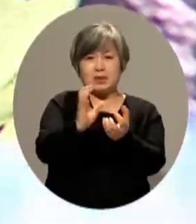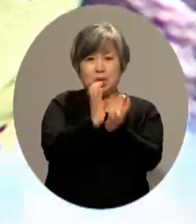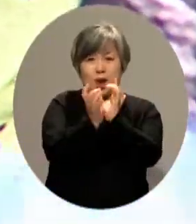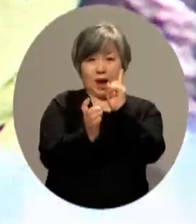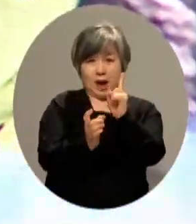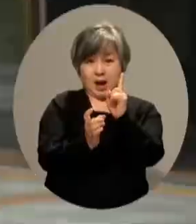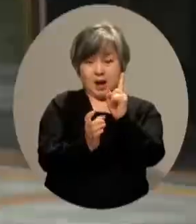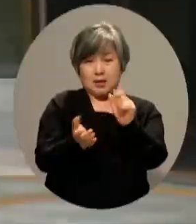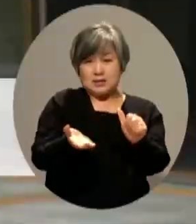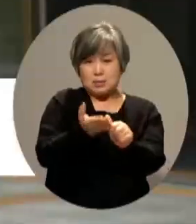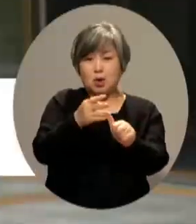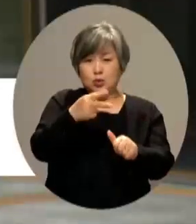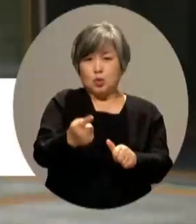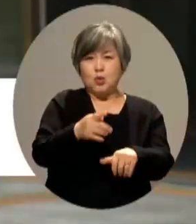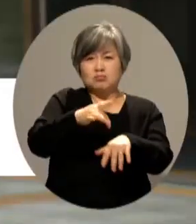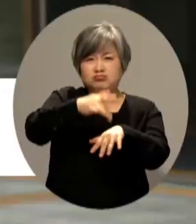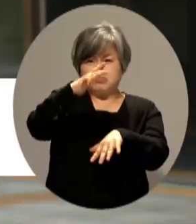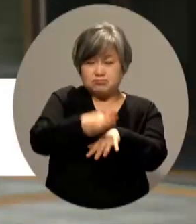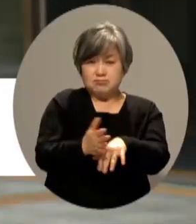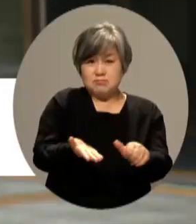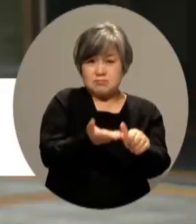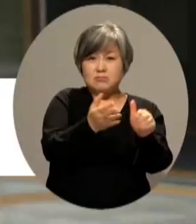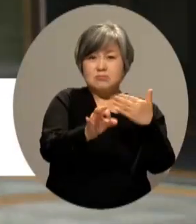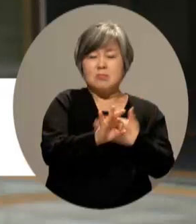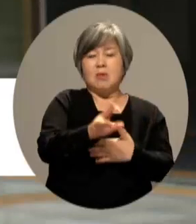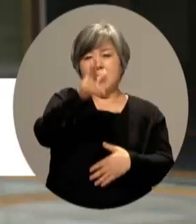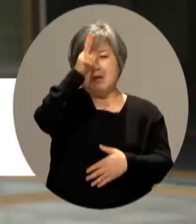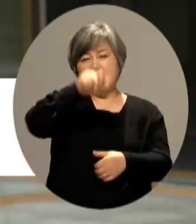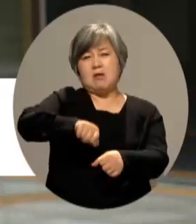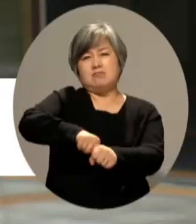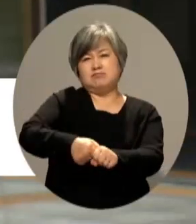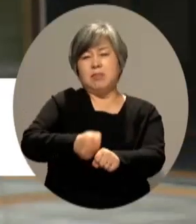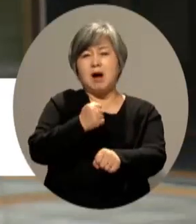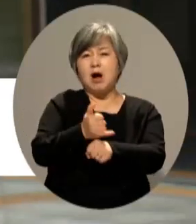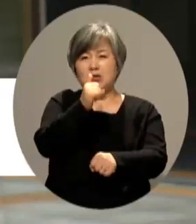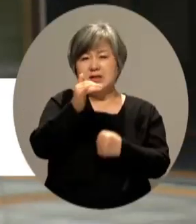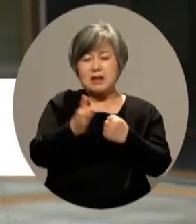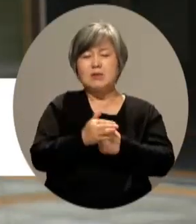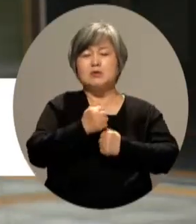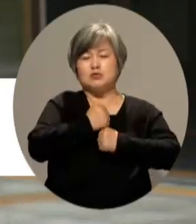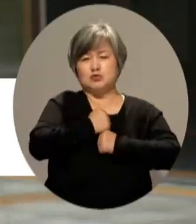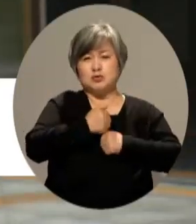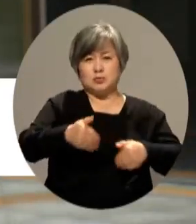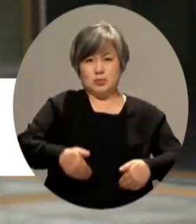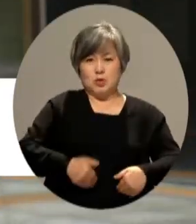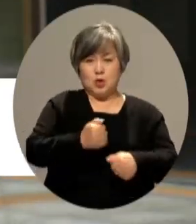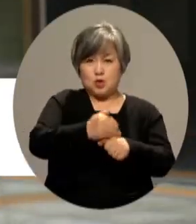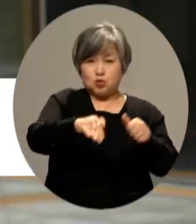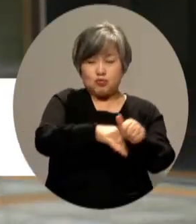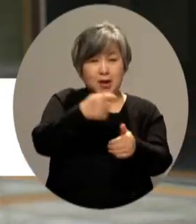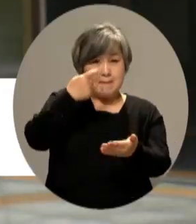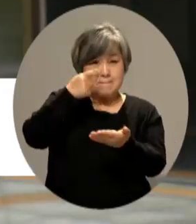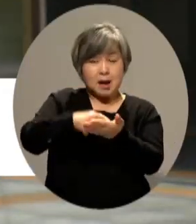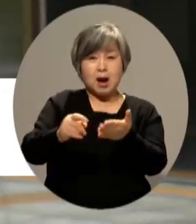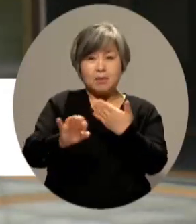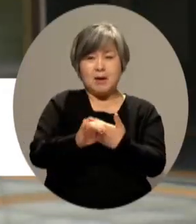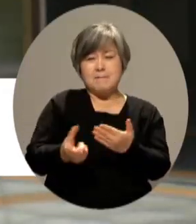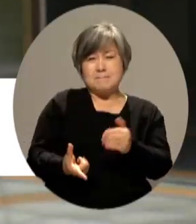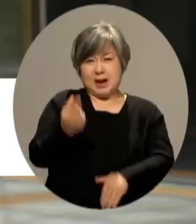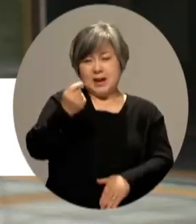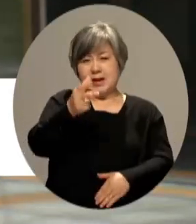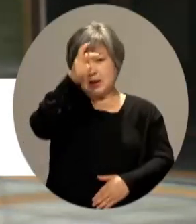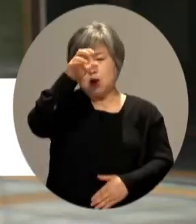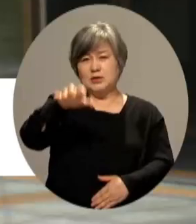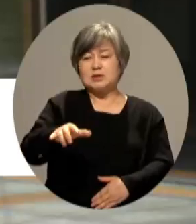줄을 재배하더라도 상습적으로 재배할 경우 형사처벌을 피할 수 없어 각별한 주의가 필요합니다. 주위에 양귀비를 목격할 경우 즉시